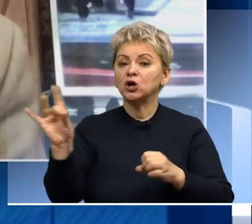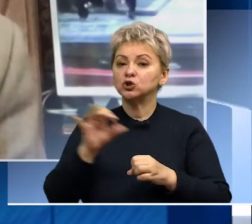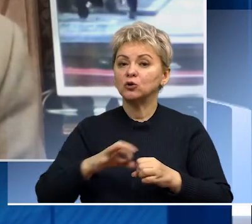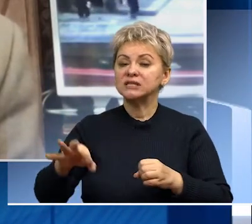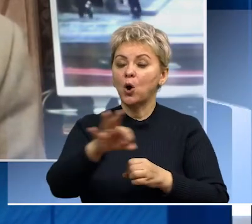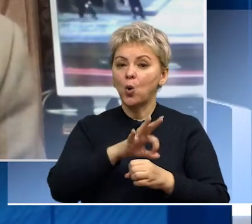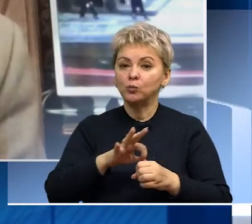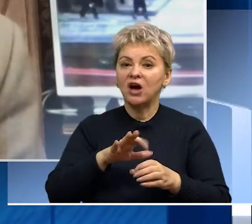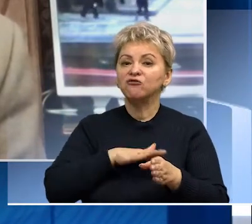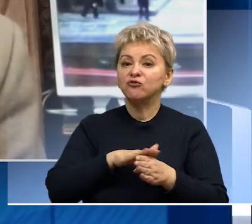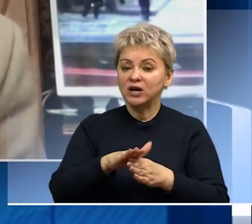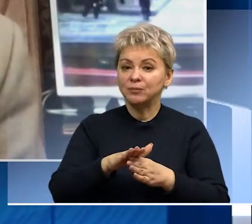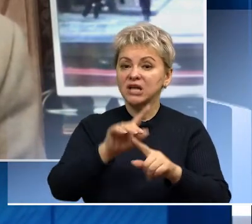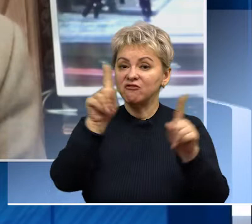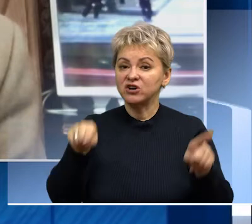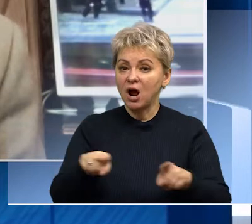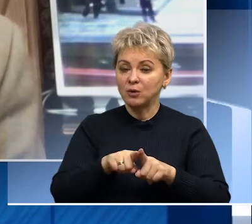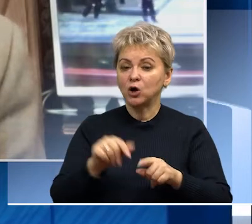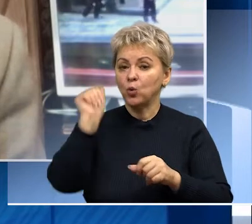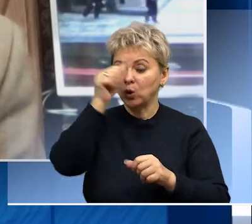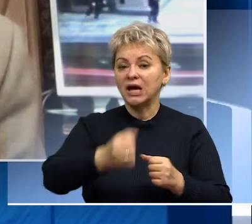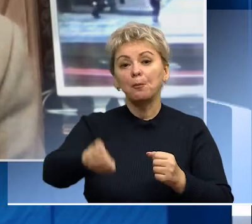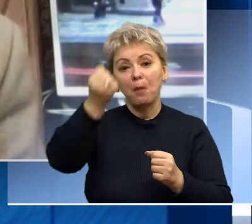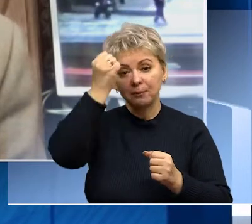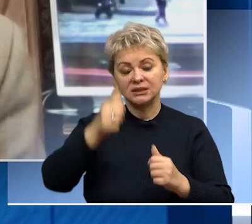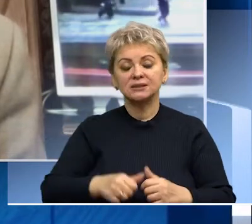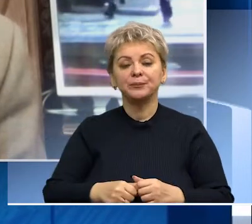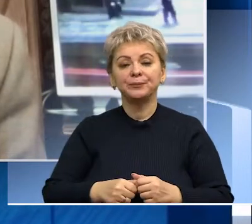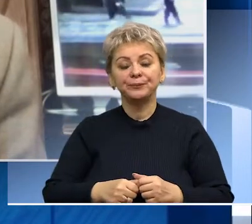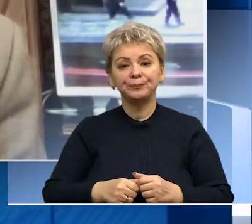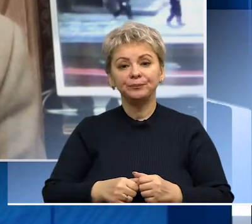палата Ростовской области выполнила, ну, вот, в рамках именно года памяти?